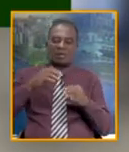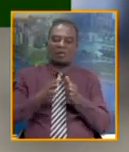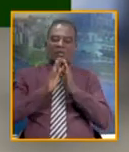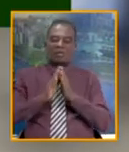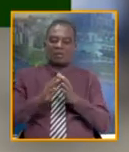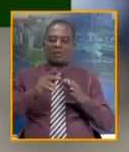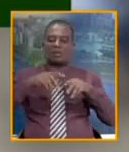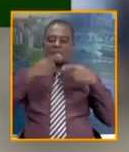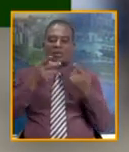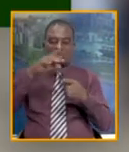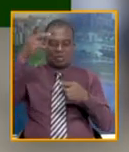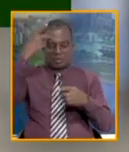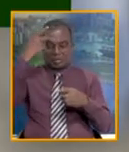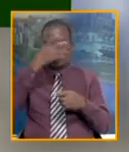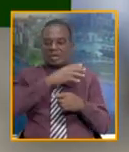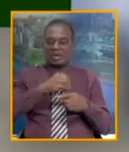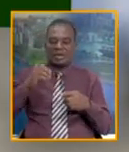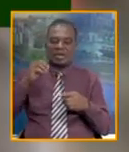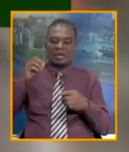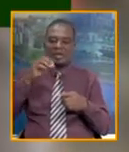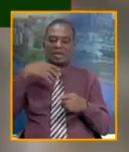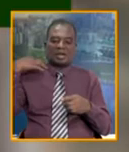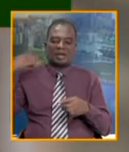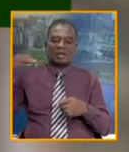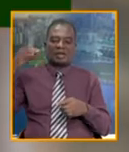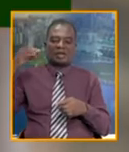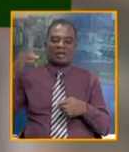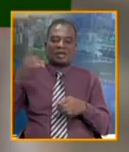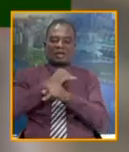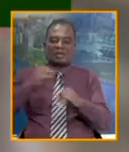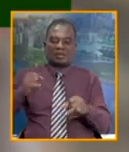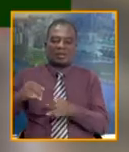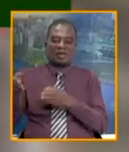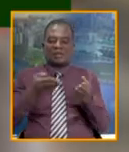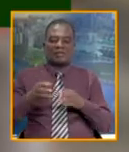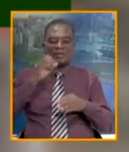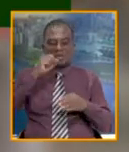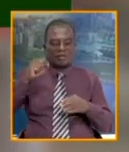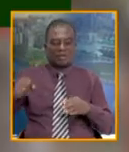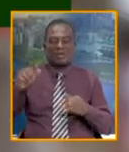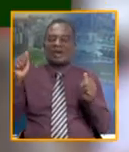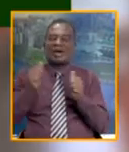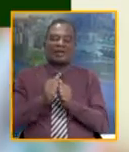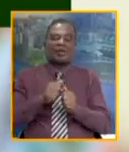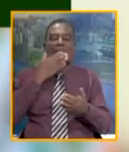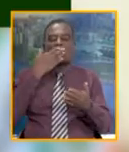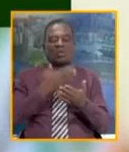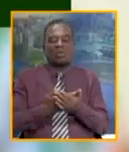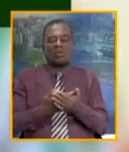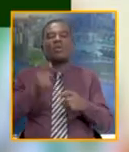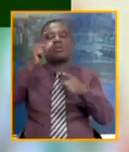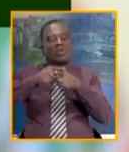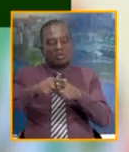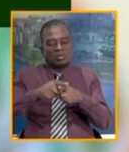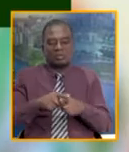politiques ainsi que les candidats indépendants à mener leur campagne avec courtoisie, bon ton, sans invective envers les autres